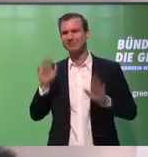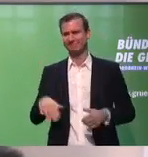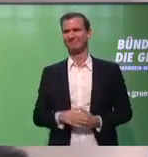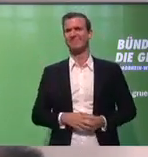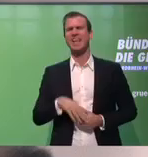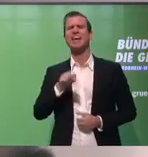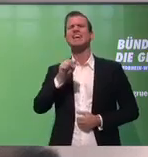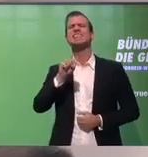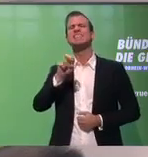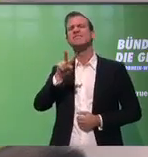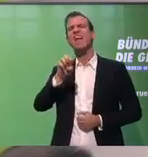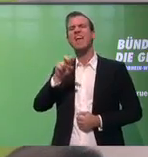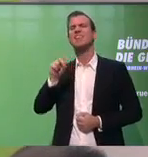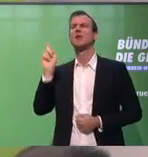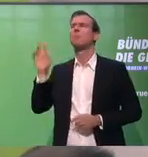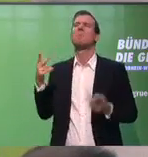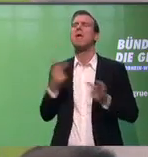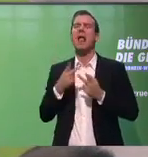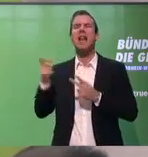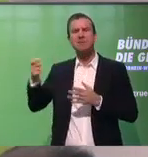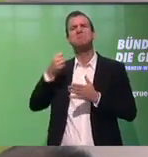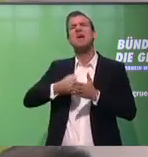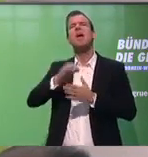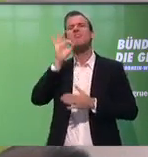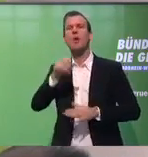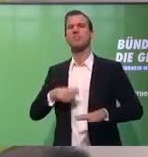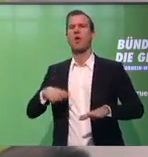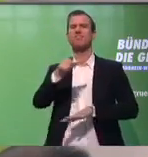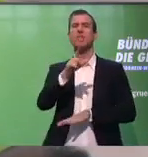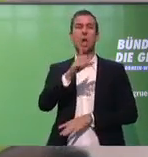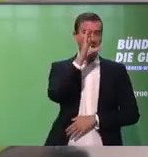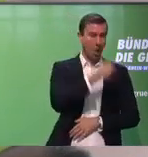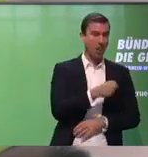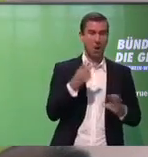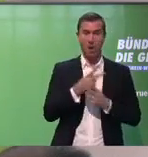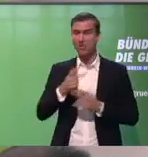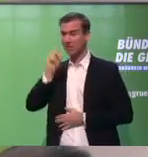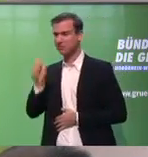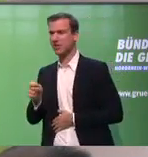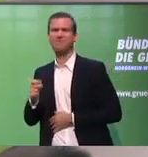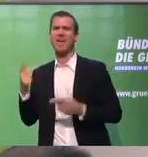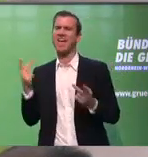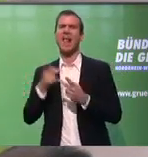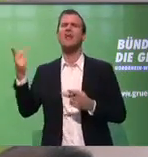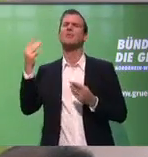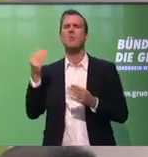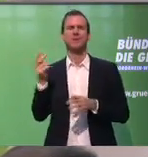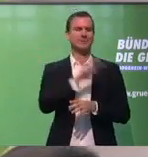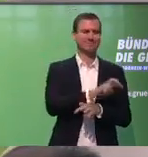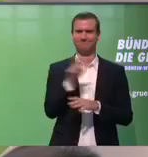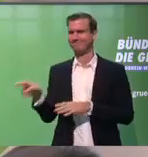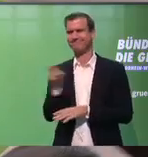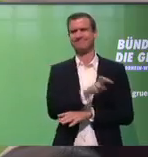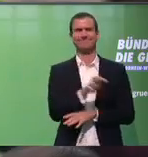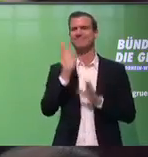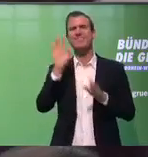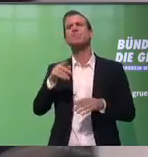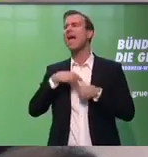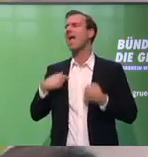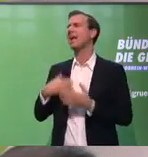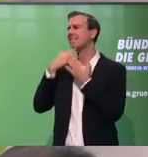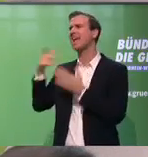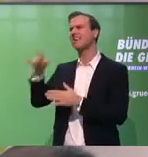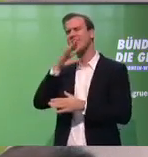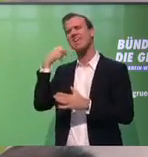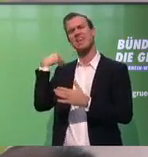Sven ist da ja nicht so. Sven steht ja für ganz Nordrhein-Westfalen, nicht nur für Köln oder Düsseldorf, auch wenn es schön ist, wenn er in beiden Städten unterwegs ist. Also ganz herzlichen Dank an dich, dass du dich da